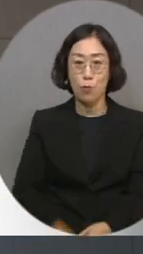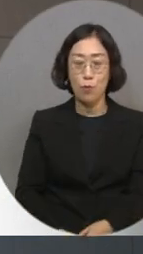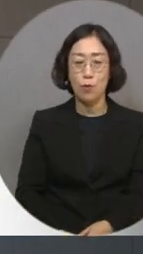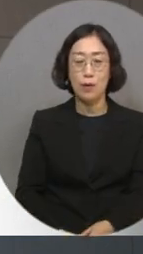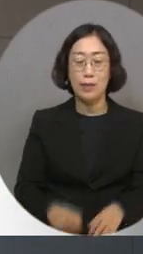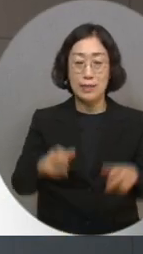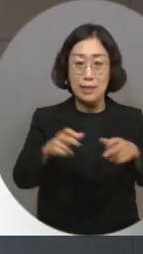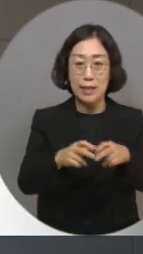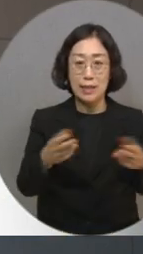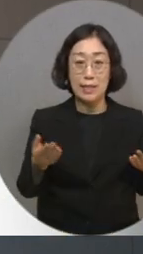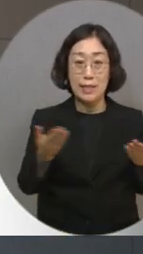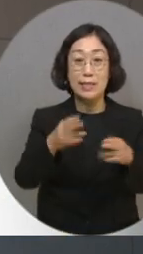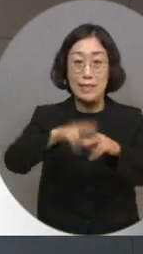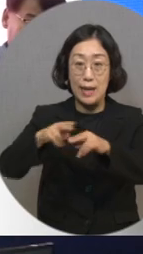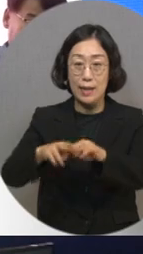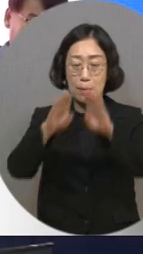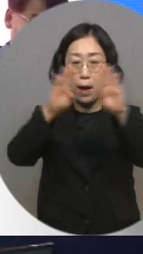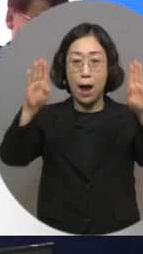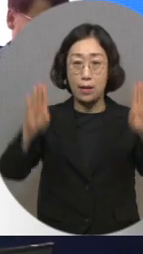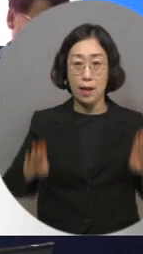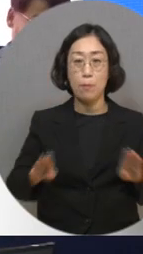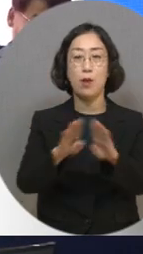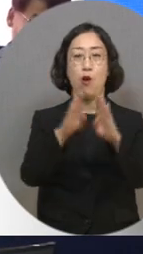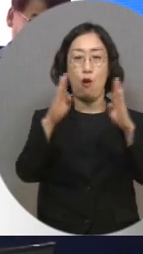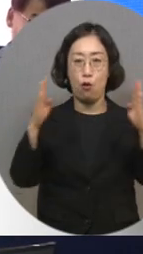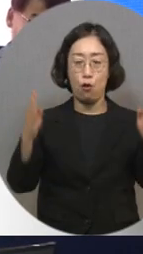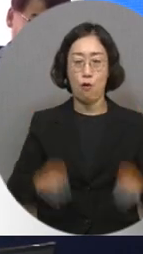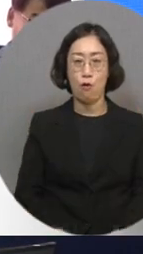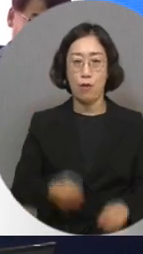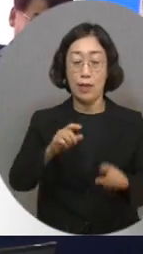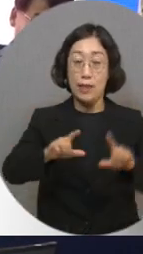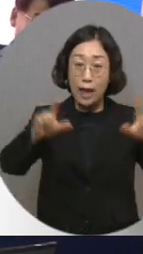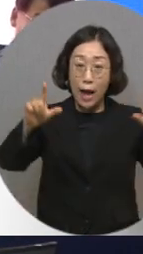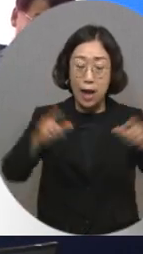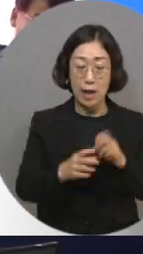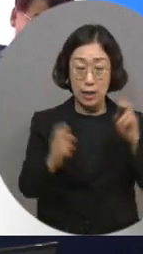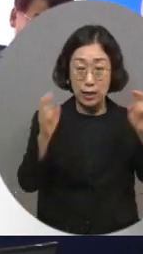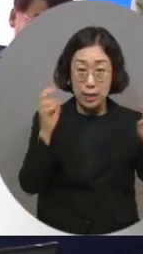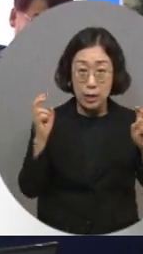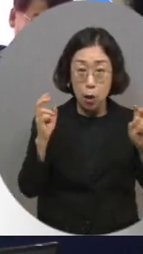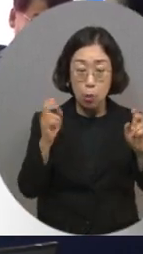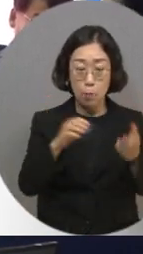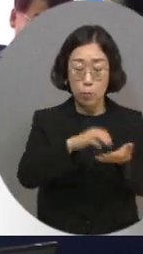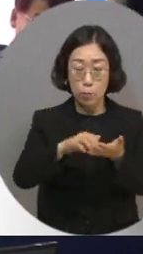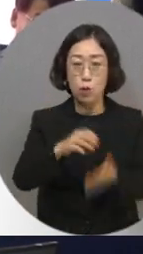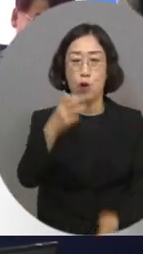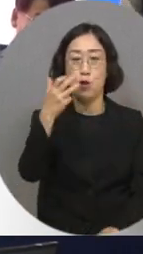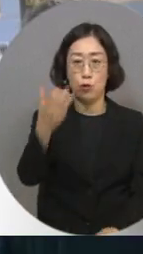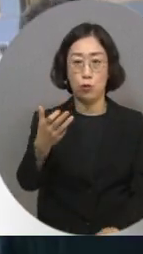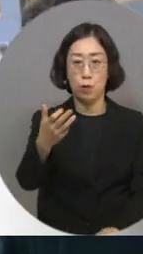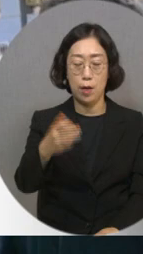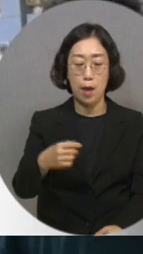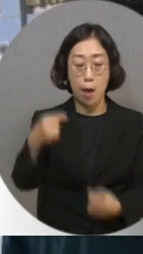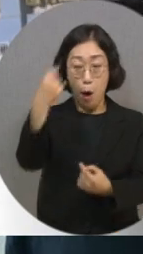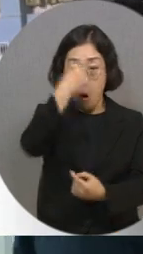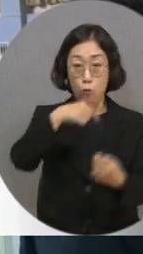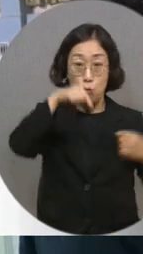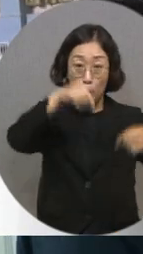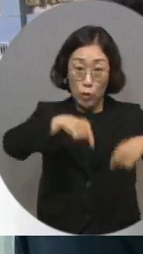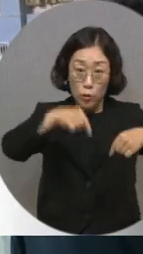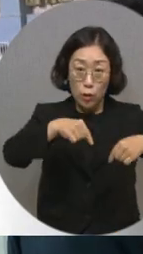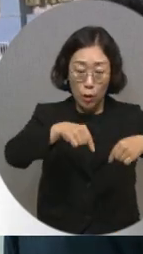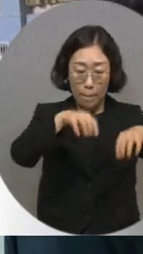박람회를 개최했습니다. 이번 박람회에서는 18개 기업체가 현장 면접에 참여해 콘텐츠